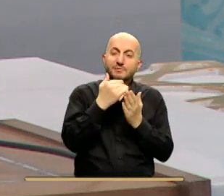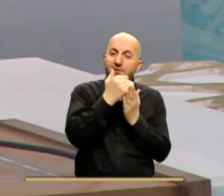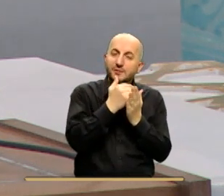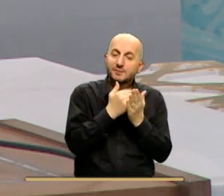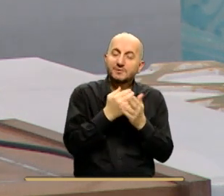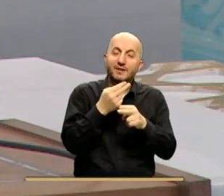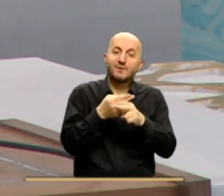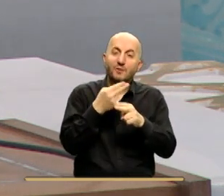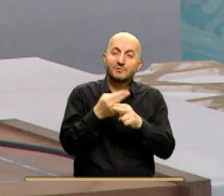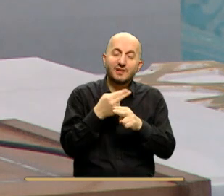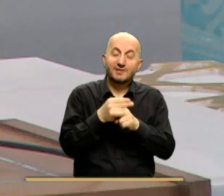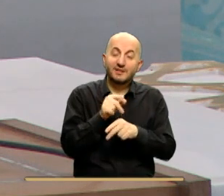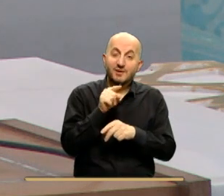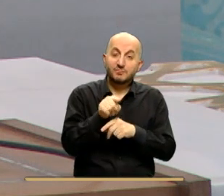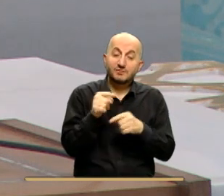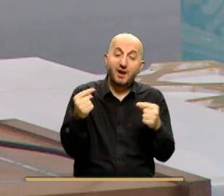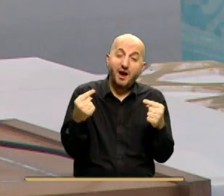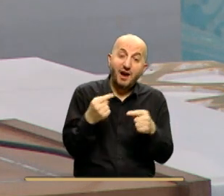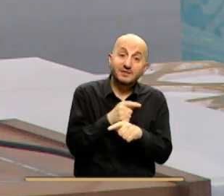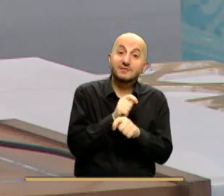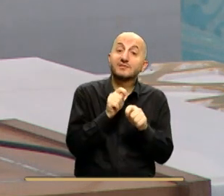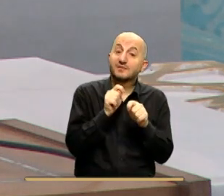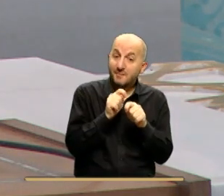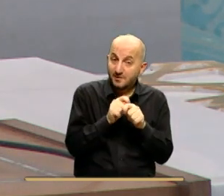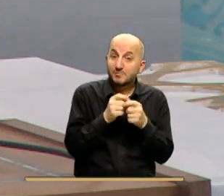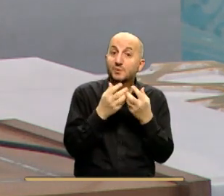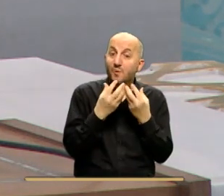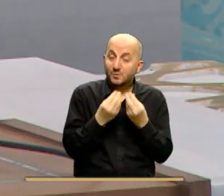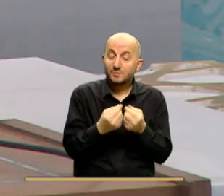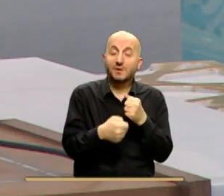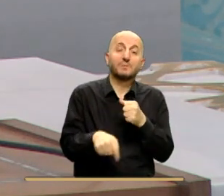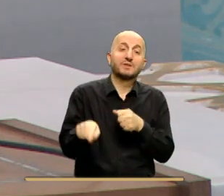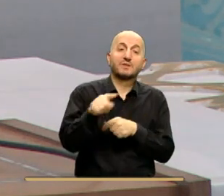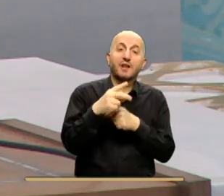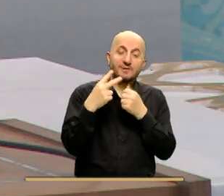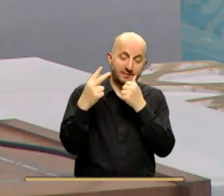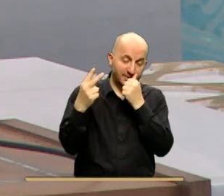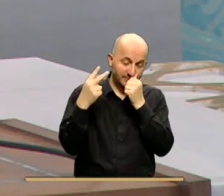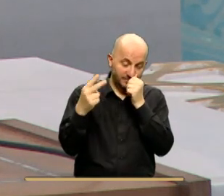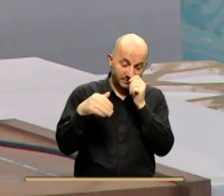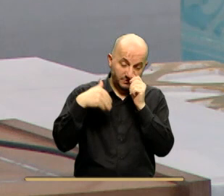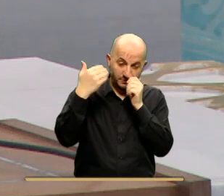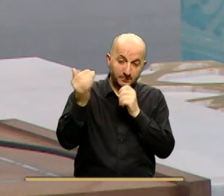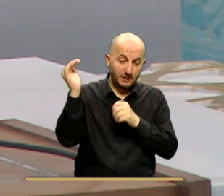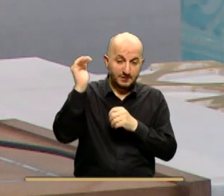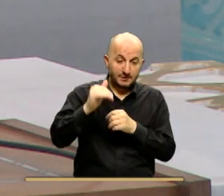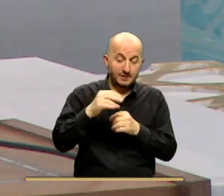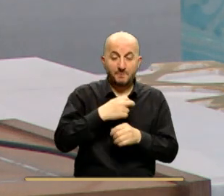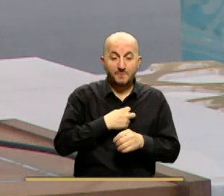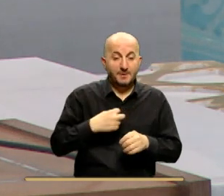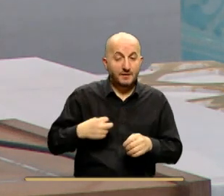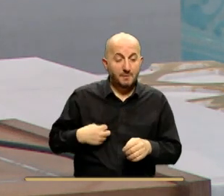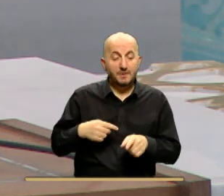örneklerle bunu aksi yapılmış olursa bizler tarafından, sonradan gelen